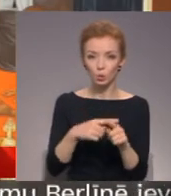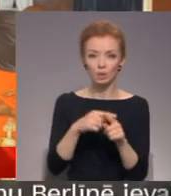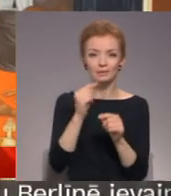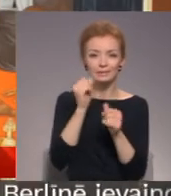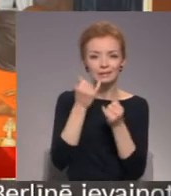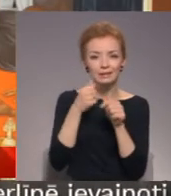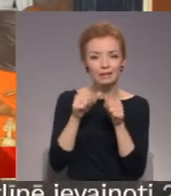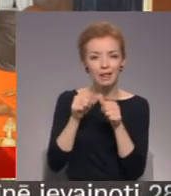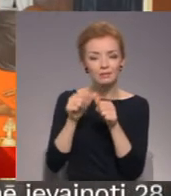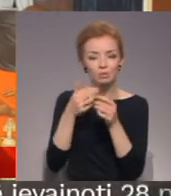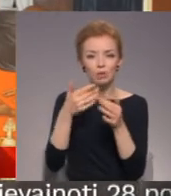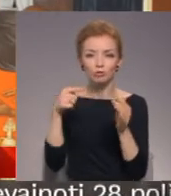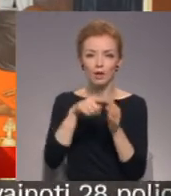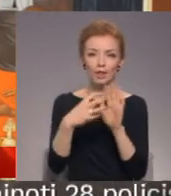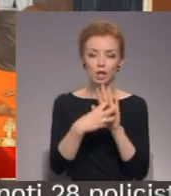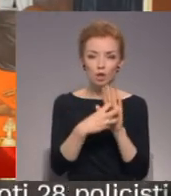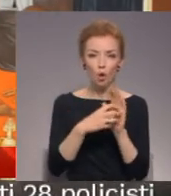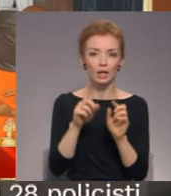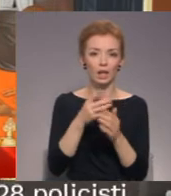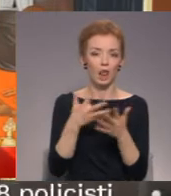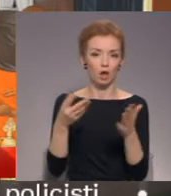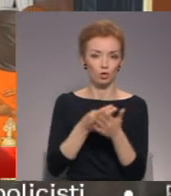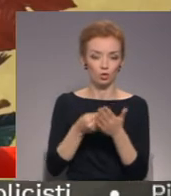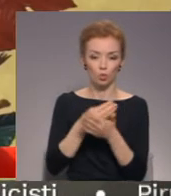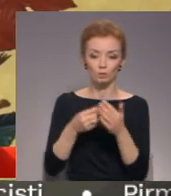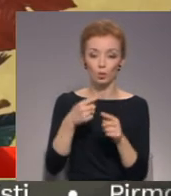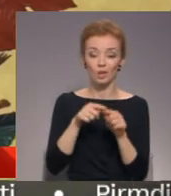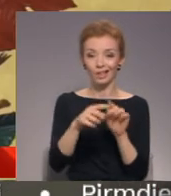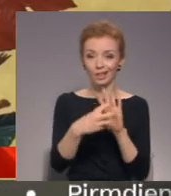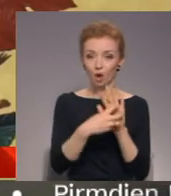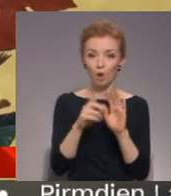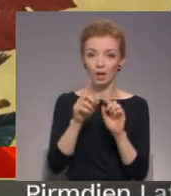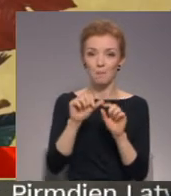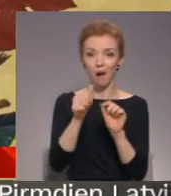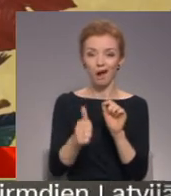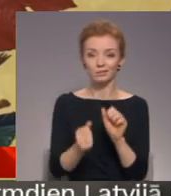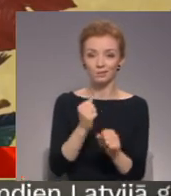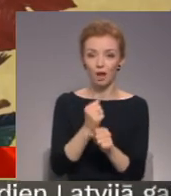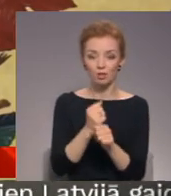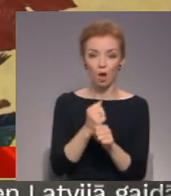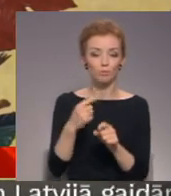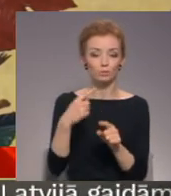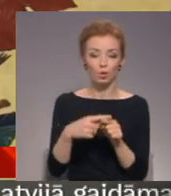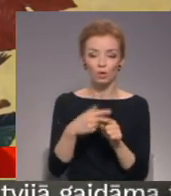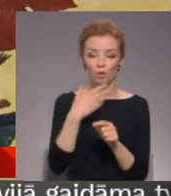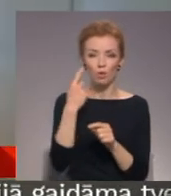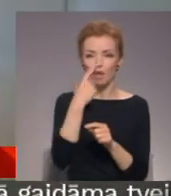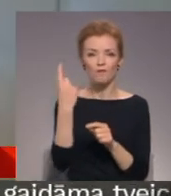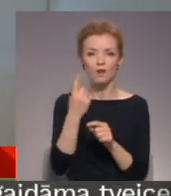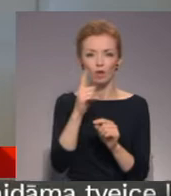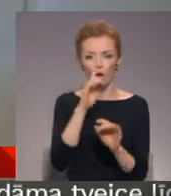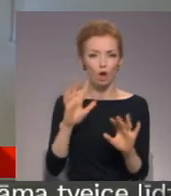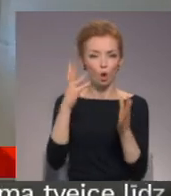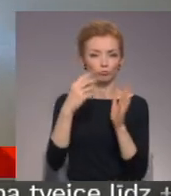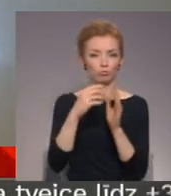tam principā ir kāda simboliska nozīme. Ikona ir tāds mākslas darbs, kurā principā nav neviena nejauša elementa.